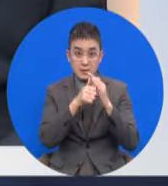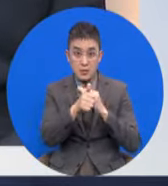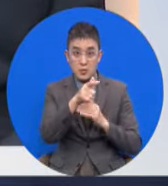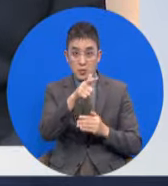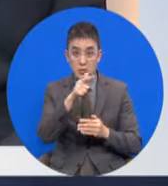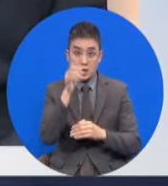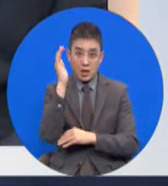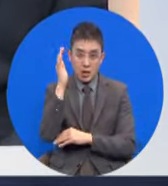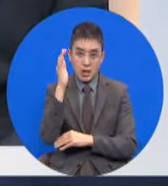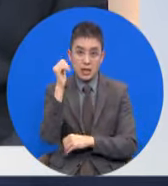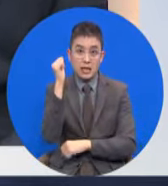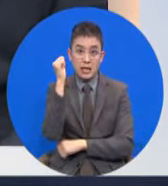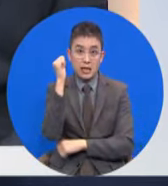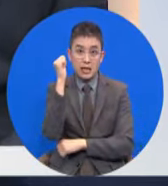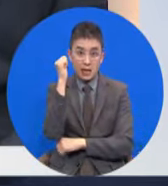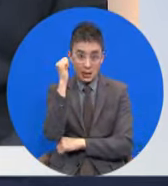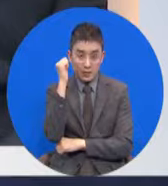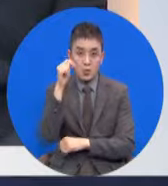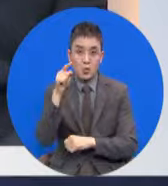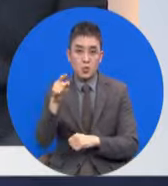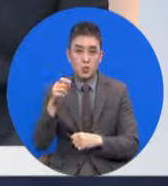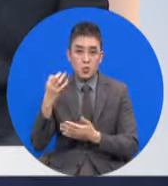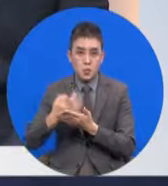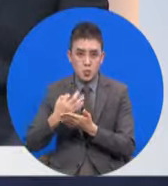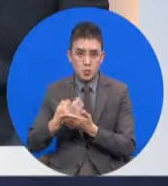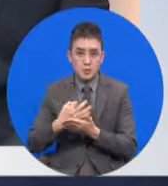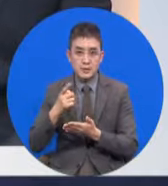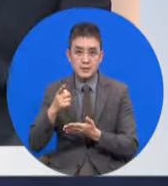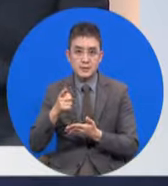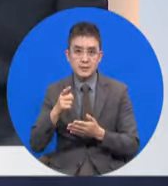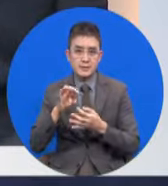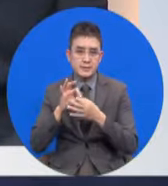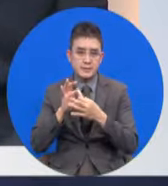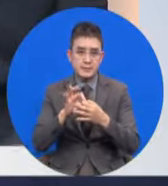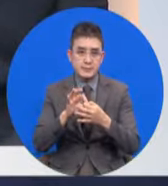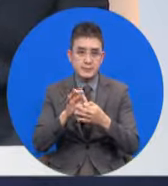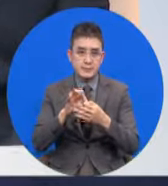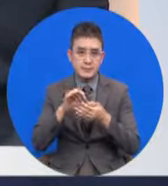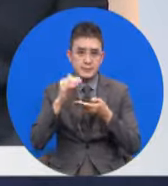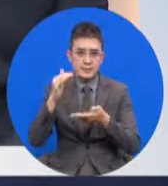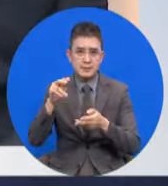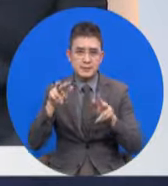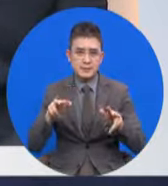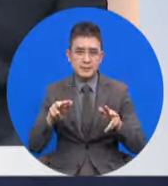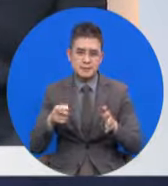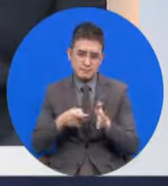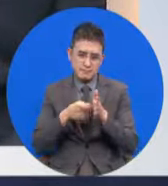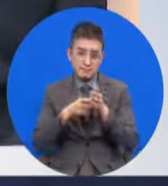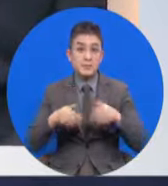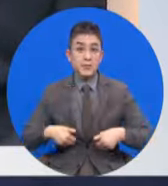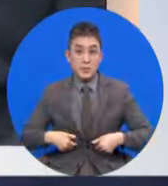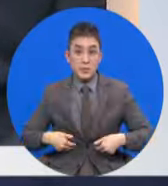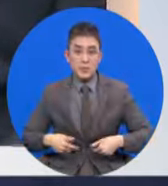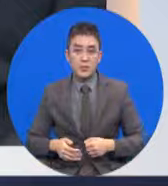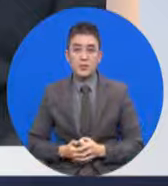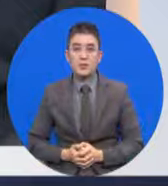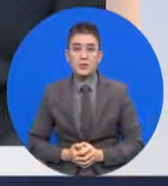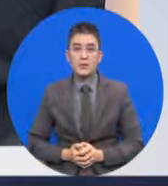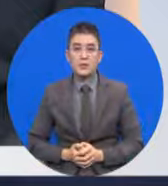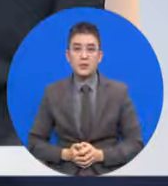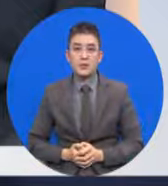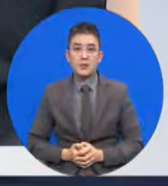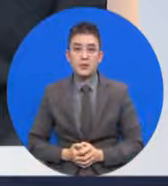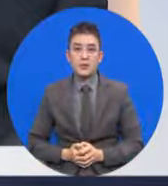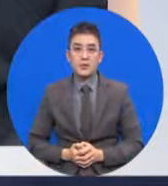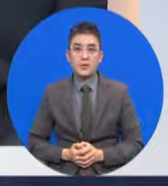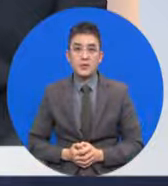개념을 써야 된다면 지금 시점이 가장 중요한 시점이고 필요한 시점이다라고 보는 것이고요. 뭐 이 부분은 뭐